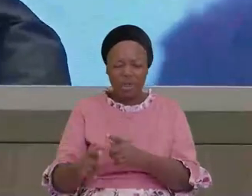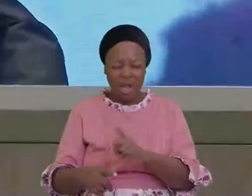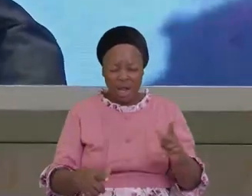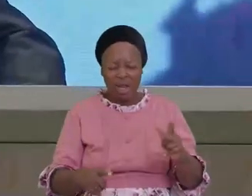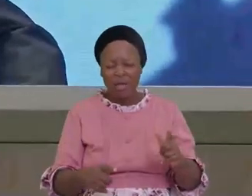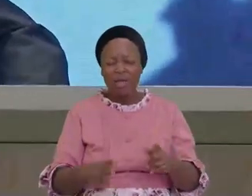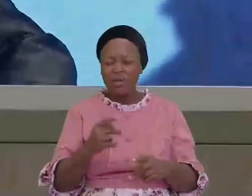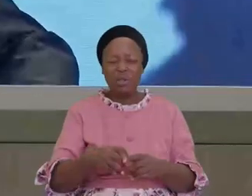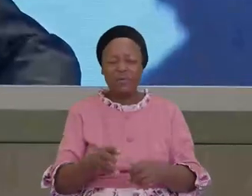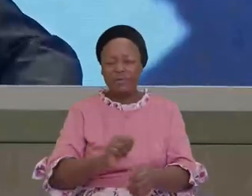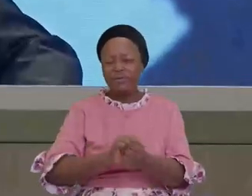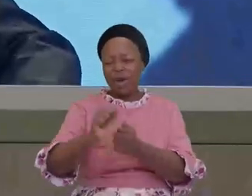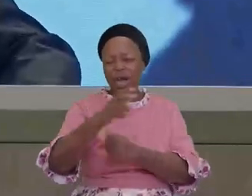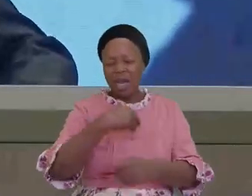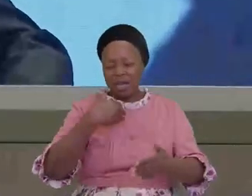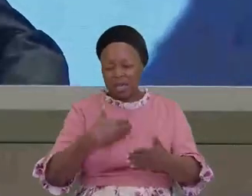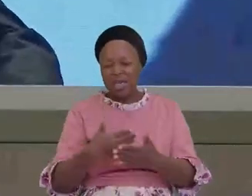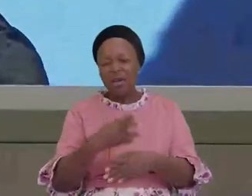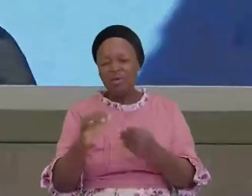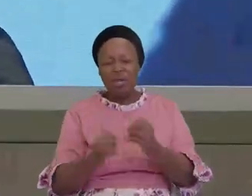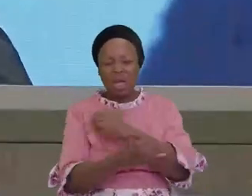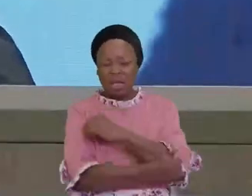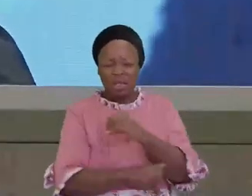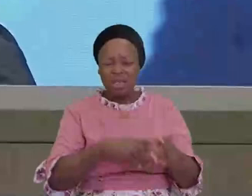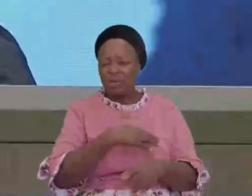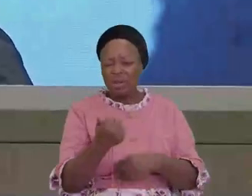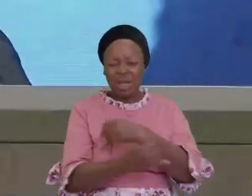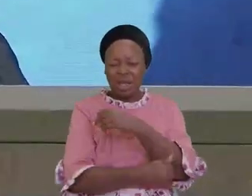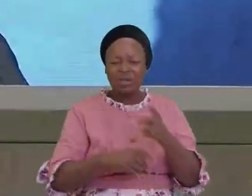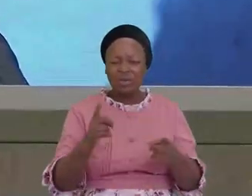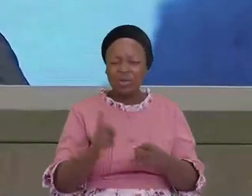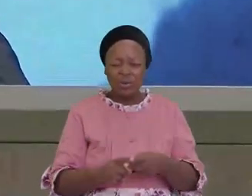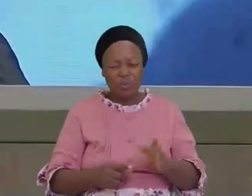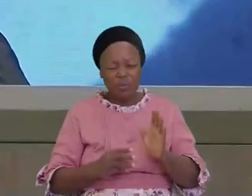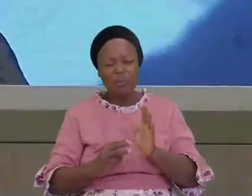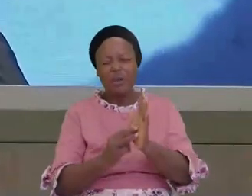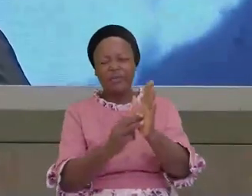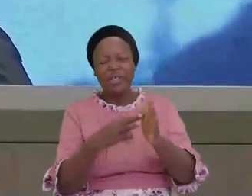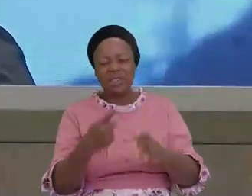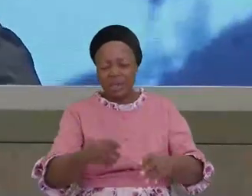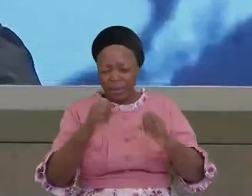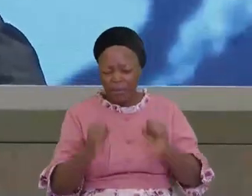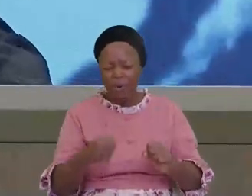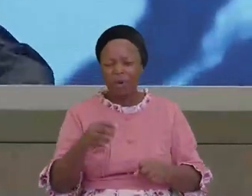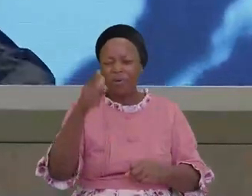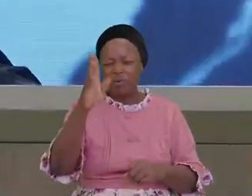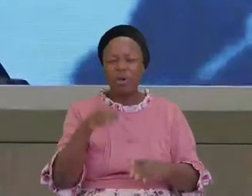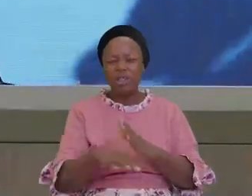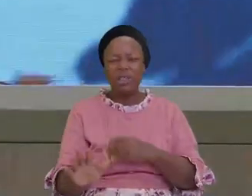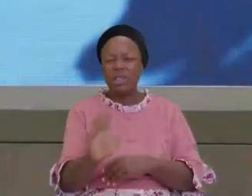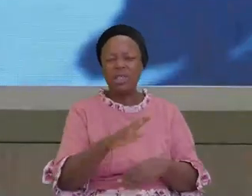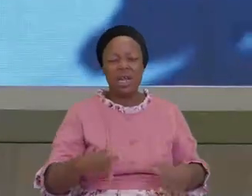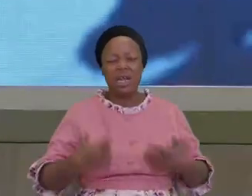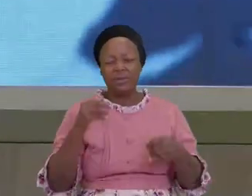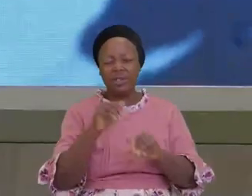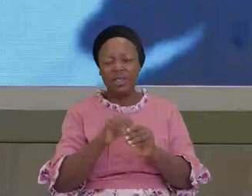Ils iront dans les coins et recoins de ce pays, dans les pays voisins limitrophes, dans la